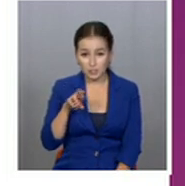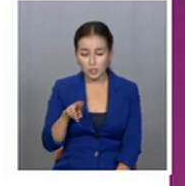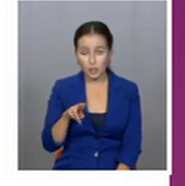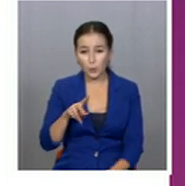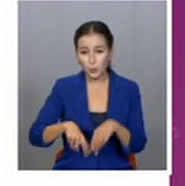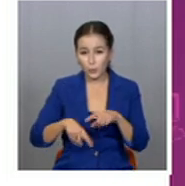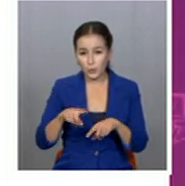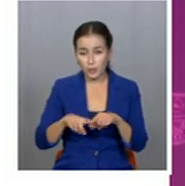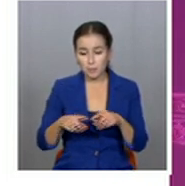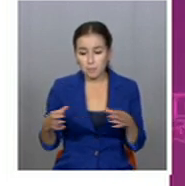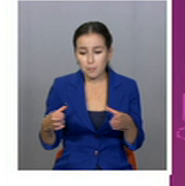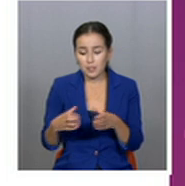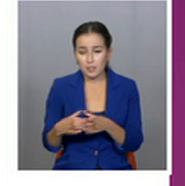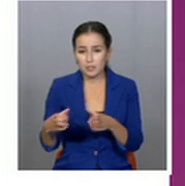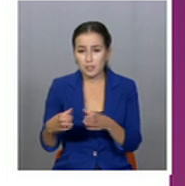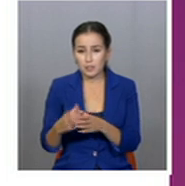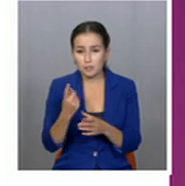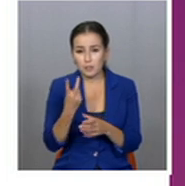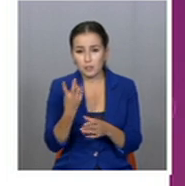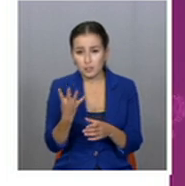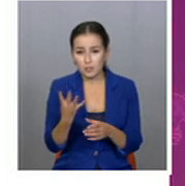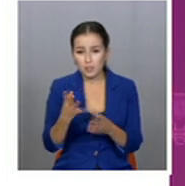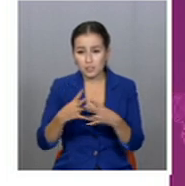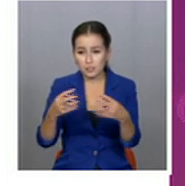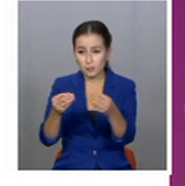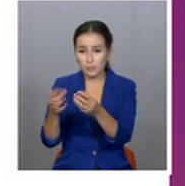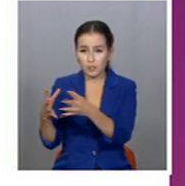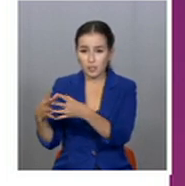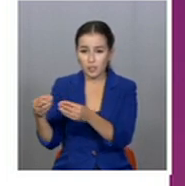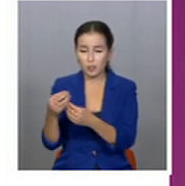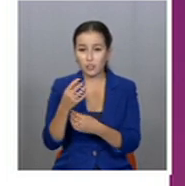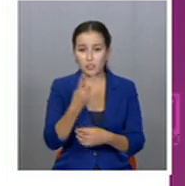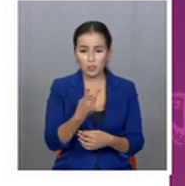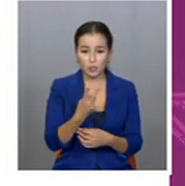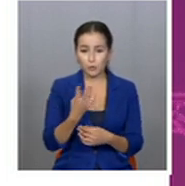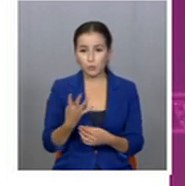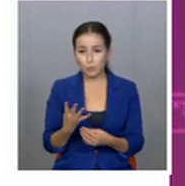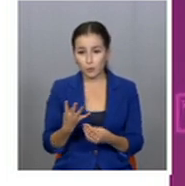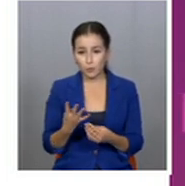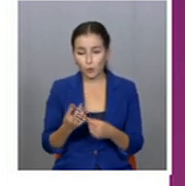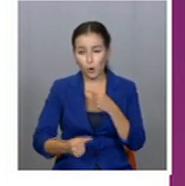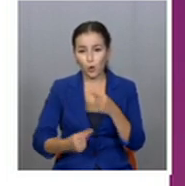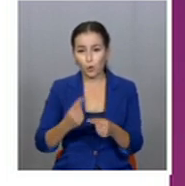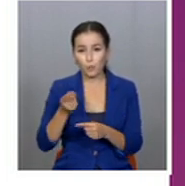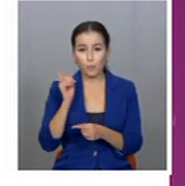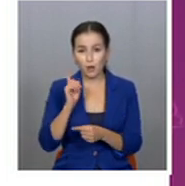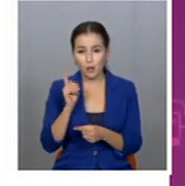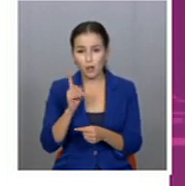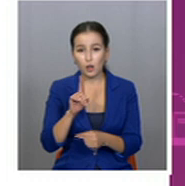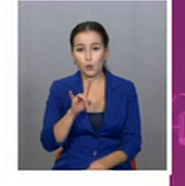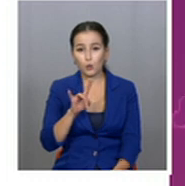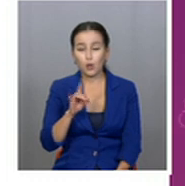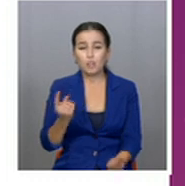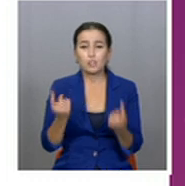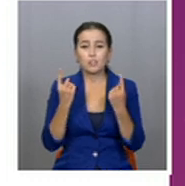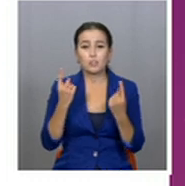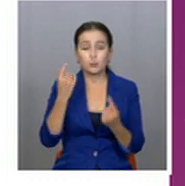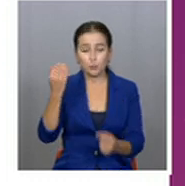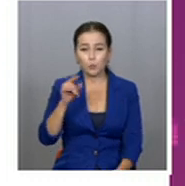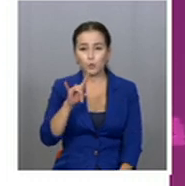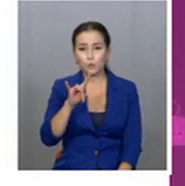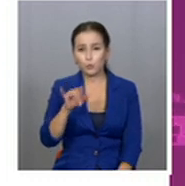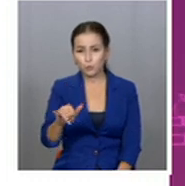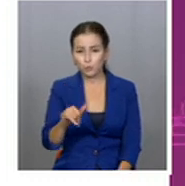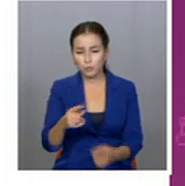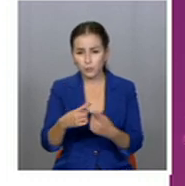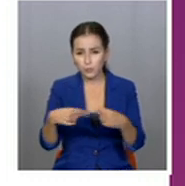біріккен бірнеше отбасы 2-4 ұрпақ, ал ірі патронимия рулық топтардан